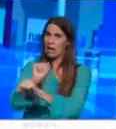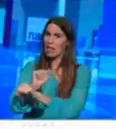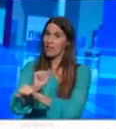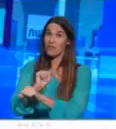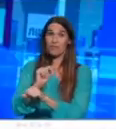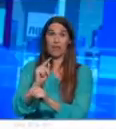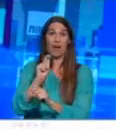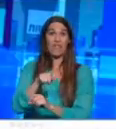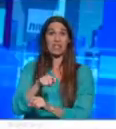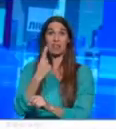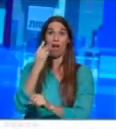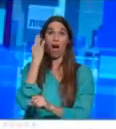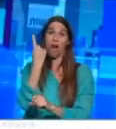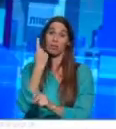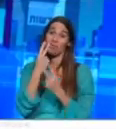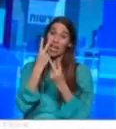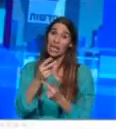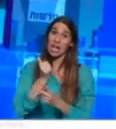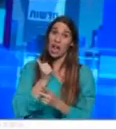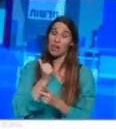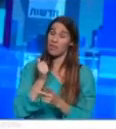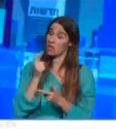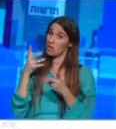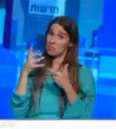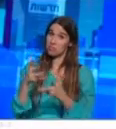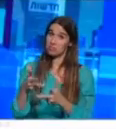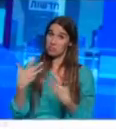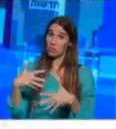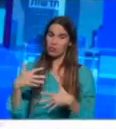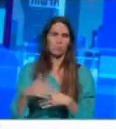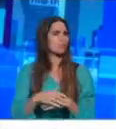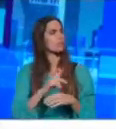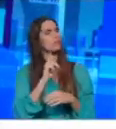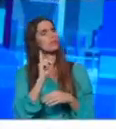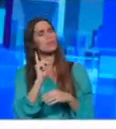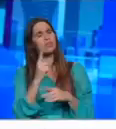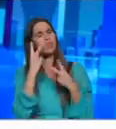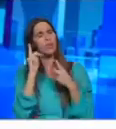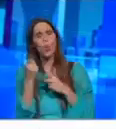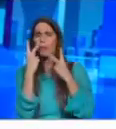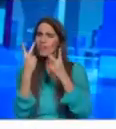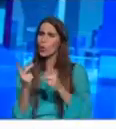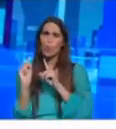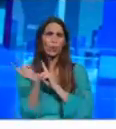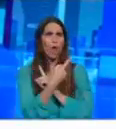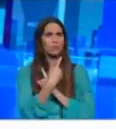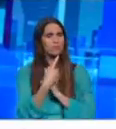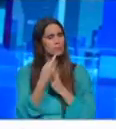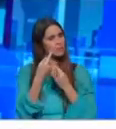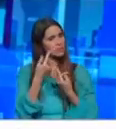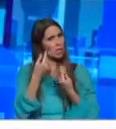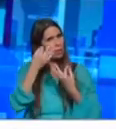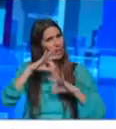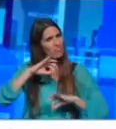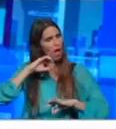חייל, היא חוטפת אש על זה. אני בעד שכולם יבקרו את כולם. אני רואה בזה מחווה אנושית יפה. אני דרך אגב לא שמעתי כל